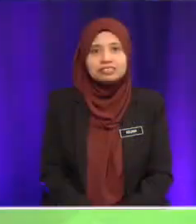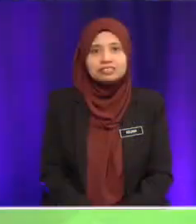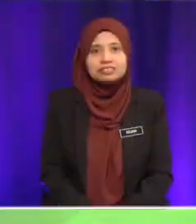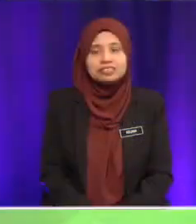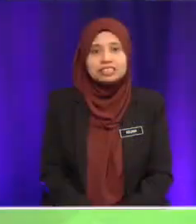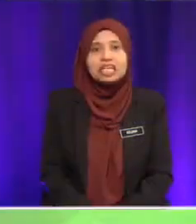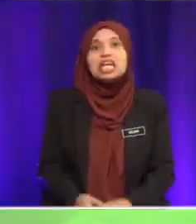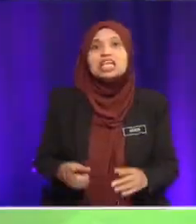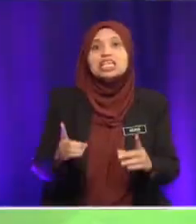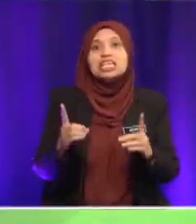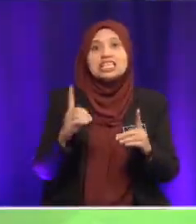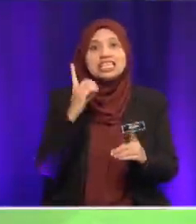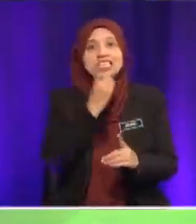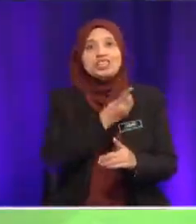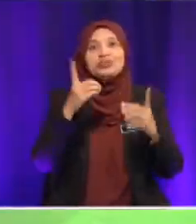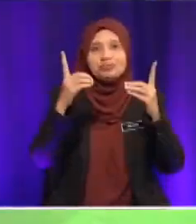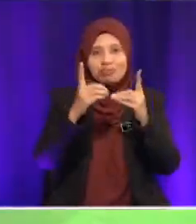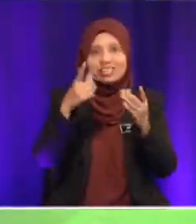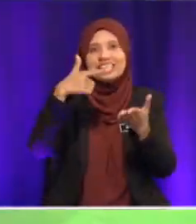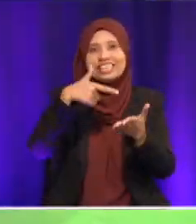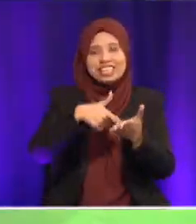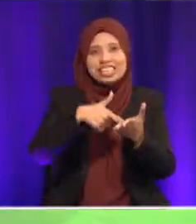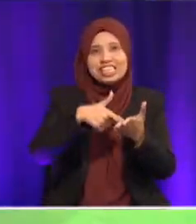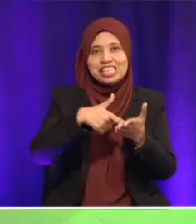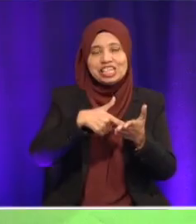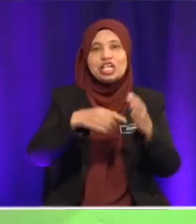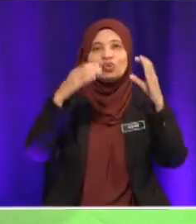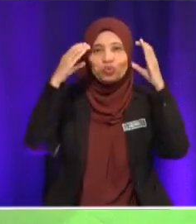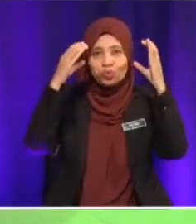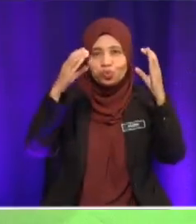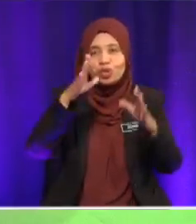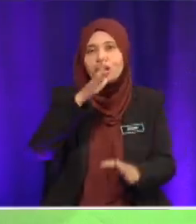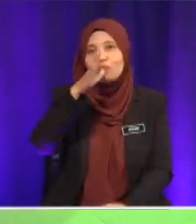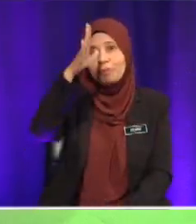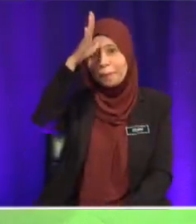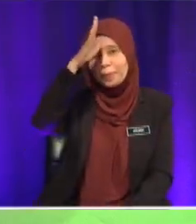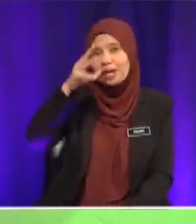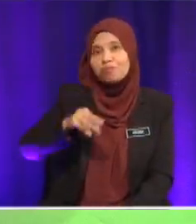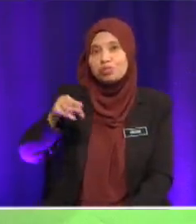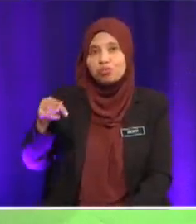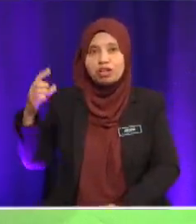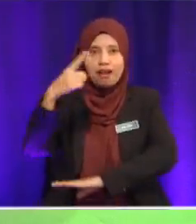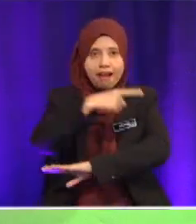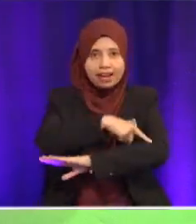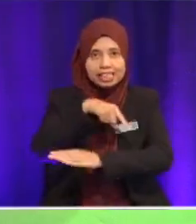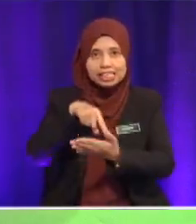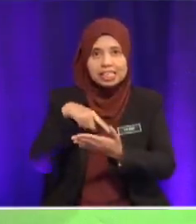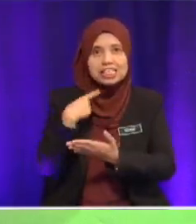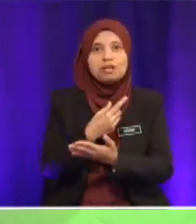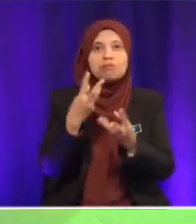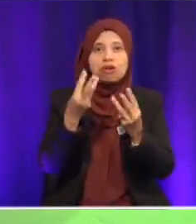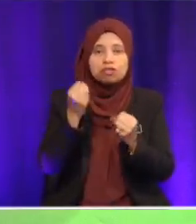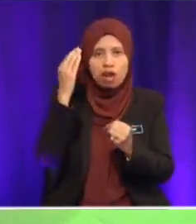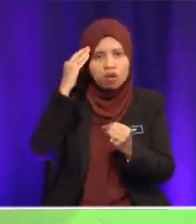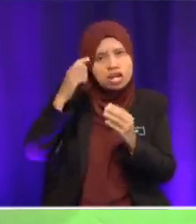ya kepada yang sedang menuntun baik guru ibu bapak ataupun murid-murid hari ini kita tidak mengetahui lebih lanjut